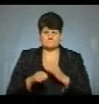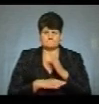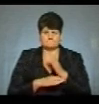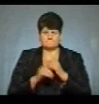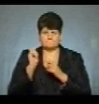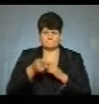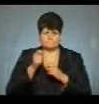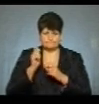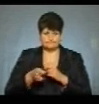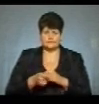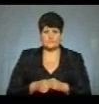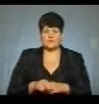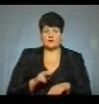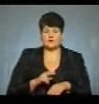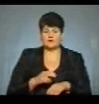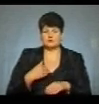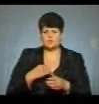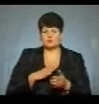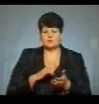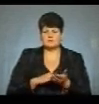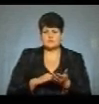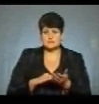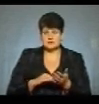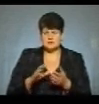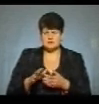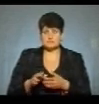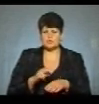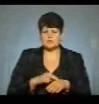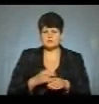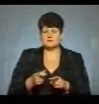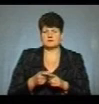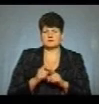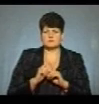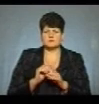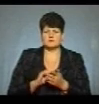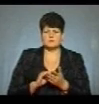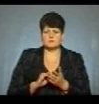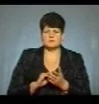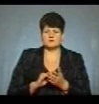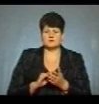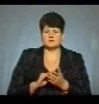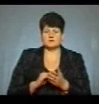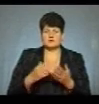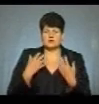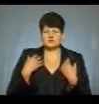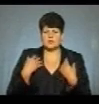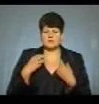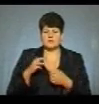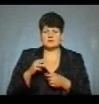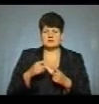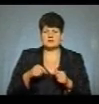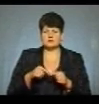з поліції. Ну, звичайно, мною була написана заява. З поліції приходить мені відписка, підписана начальником